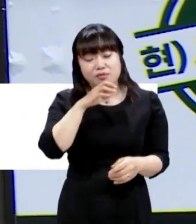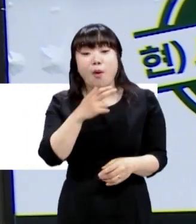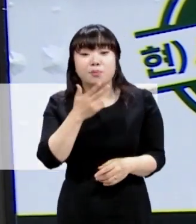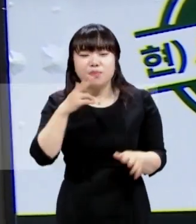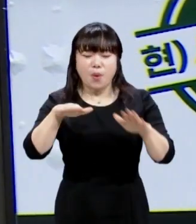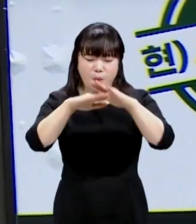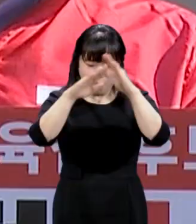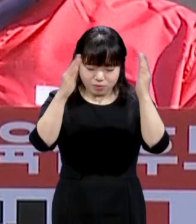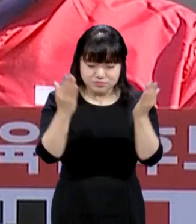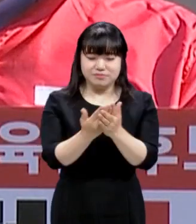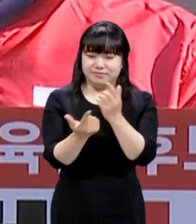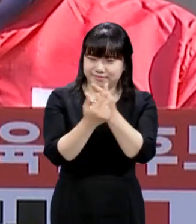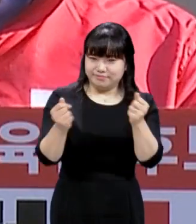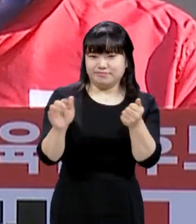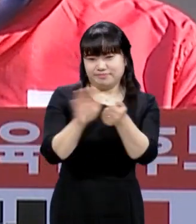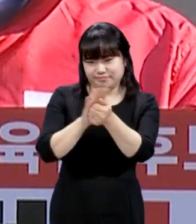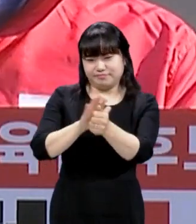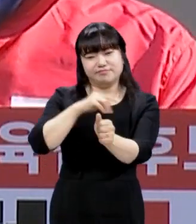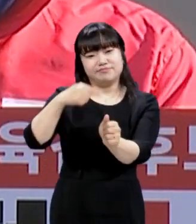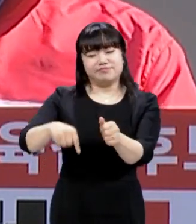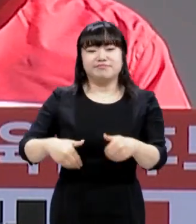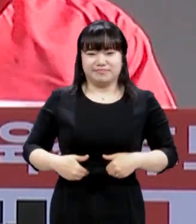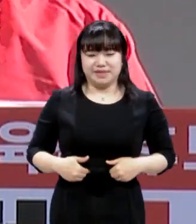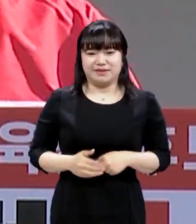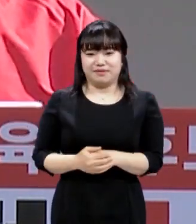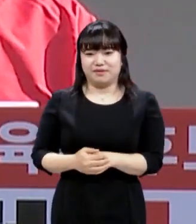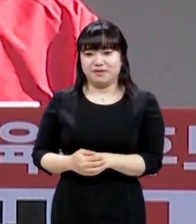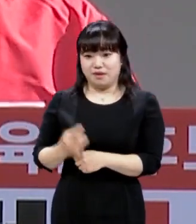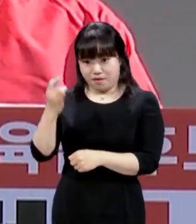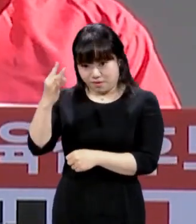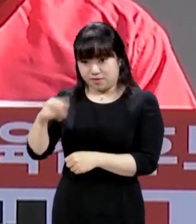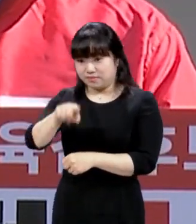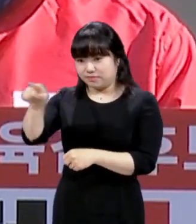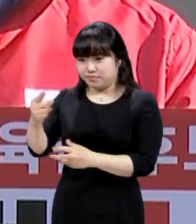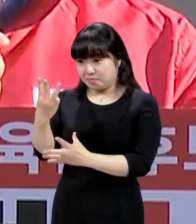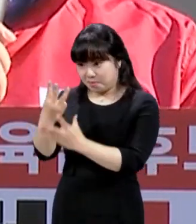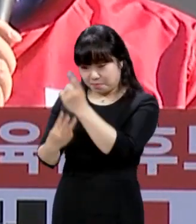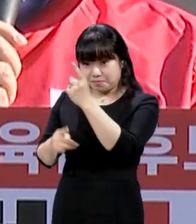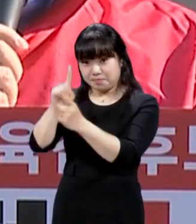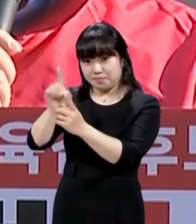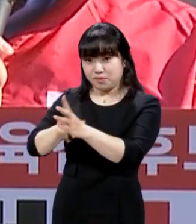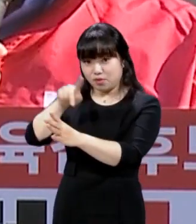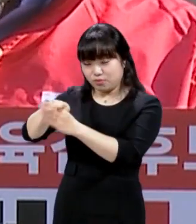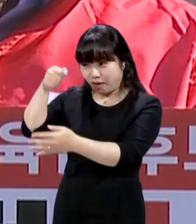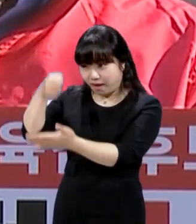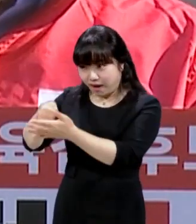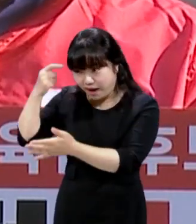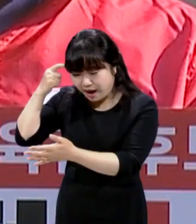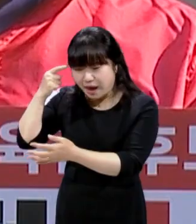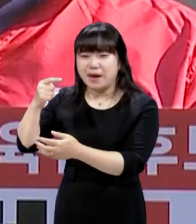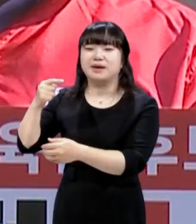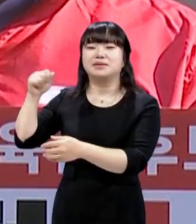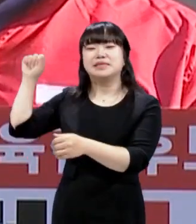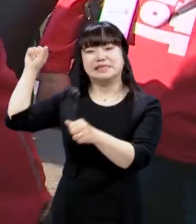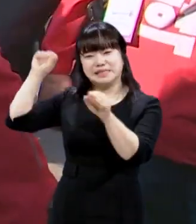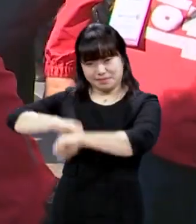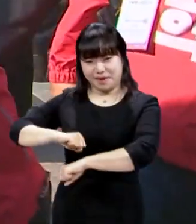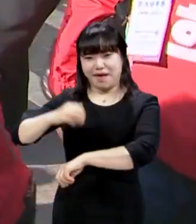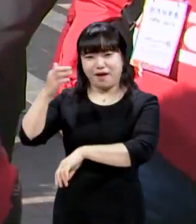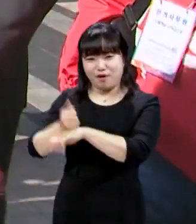합니다 단일화 협상이 무산된 중도 보수 교육감 후보들 도 각자 선거전에 돌입했습니다